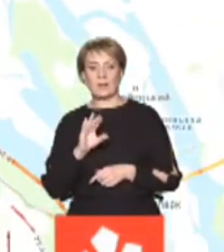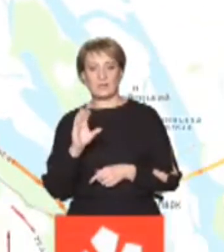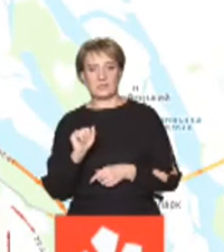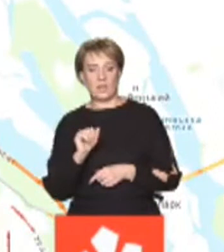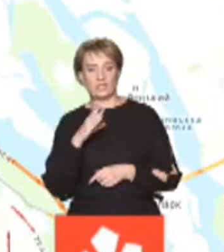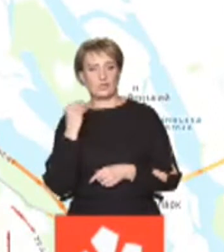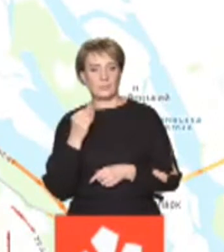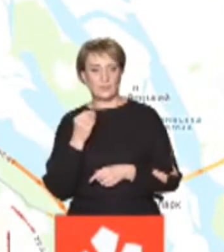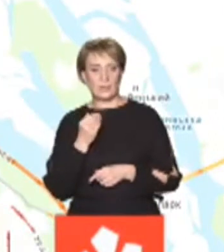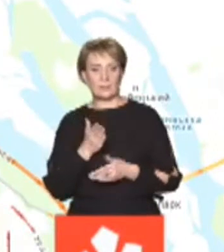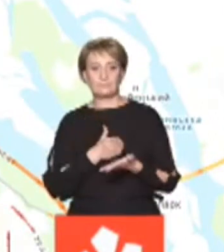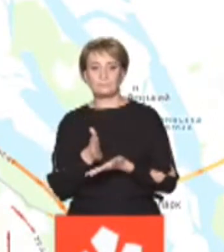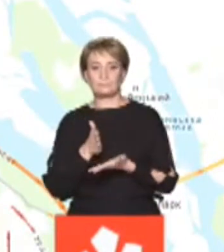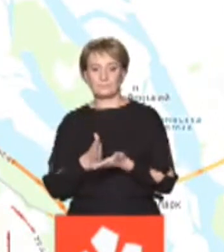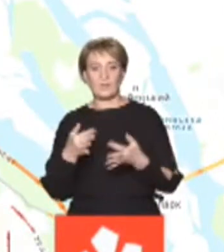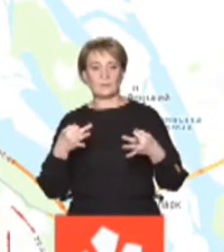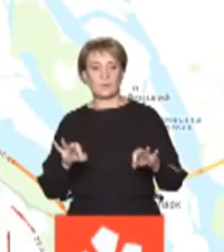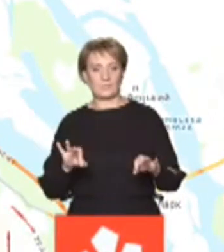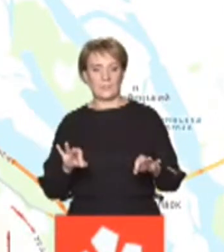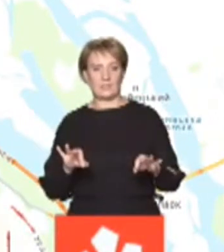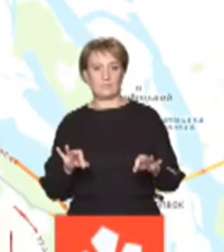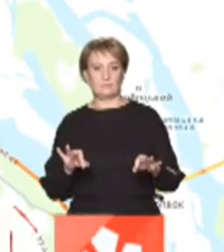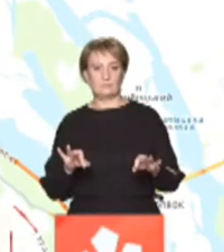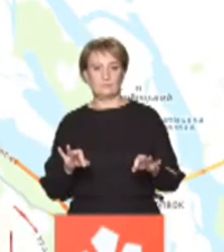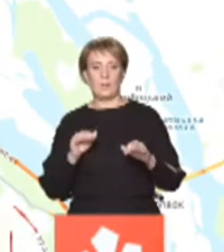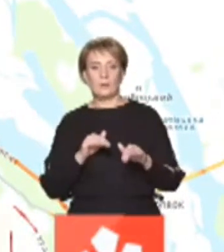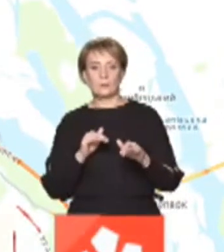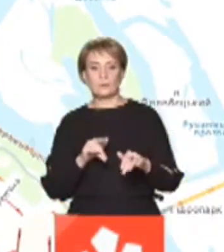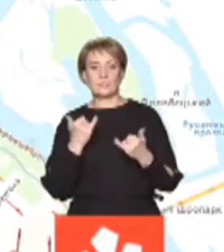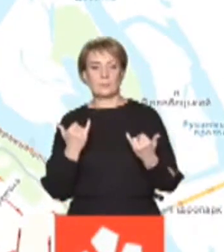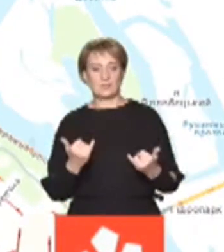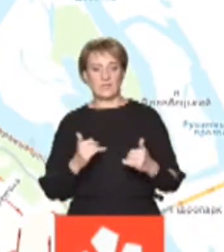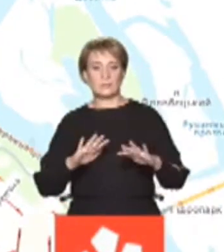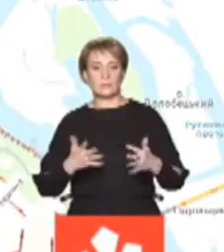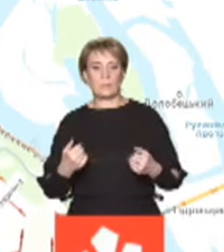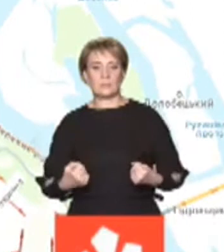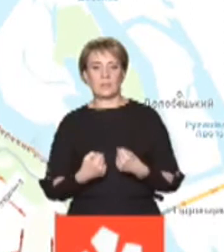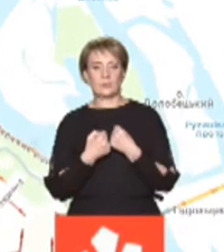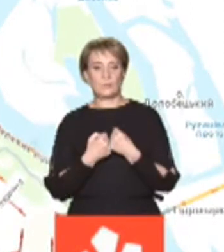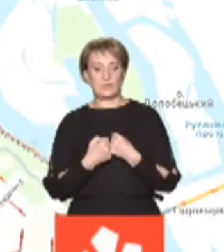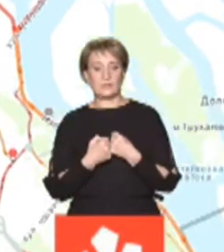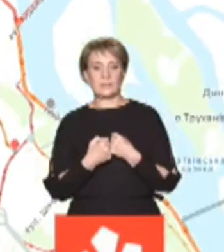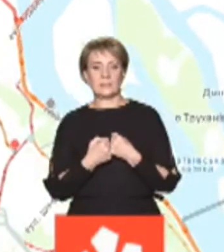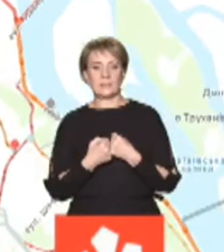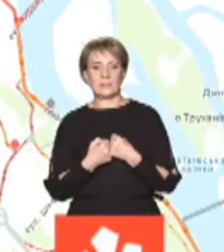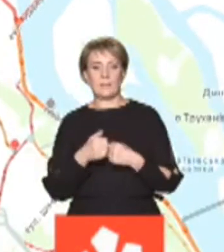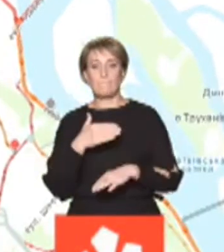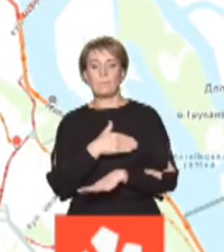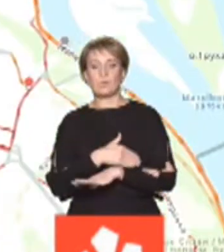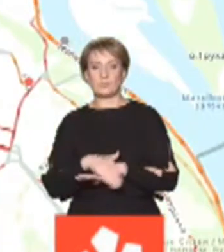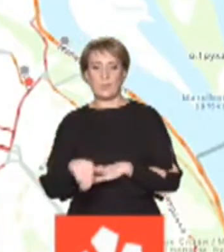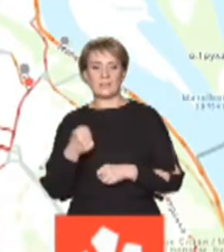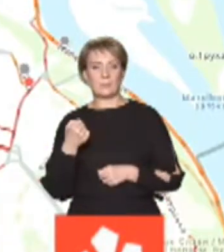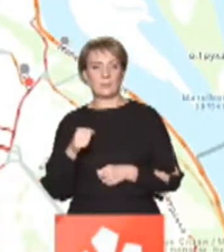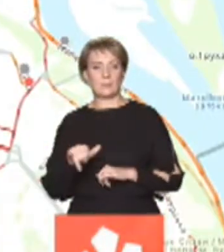обидва напрямки повільно рухається. Там, до речі, трапилась ДТП. Щільний трафік і на проспекті Перемоги, нікуди не